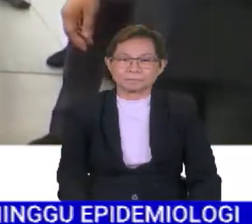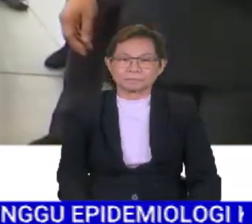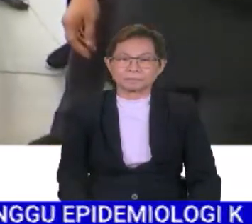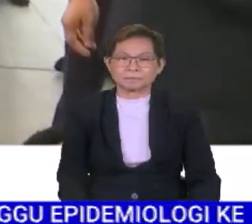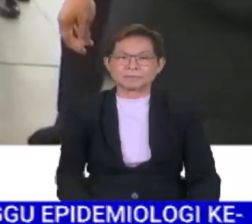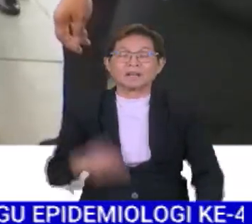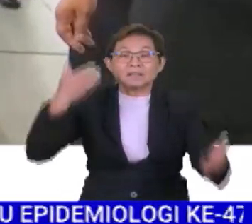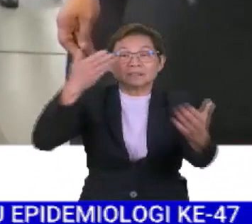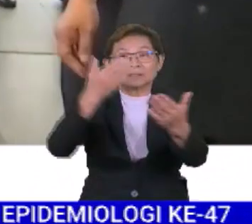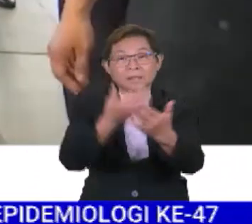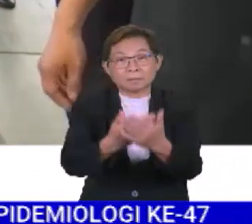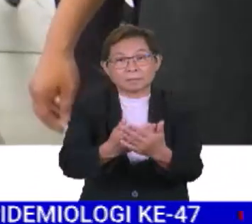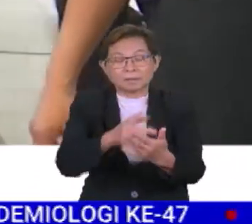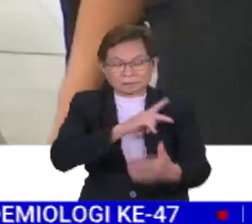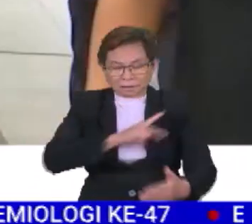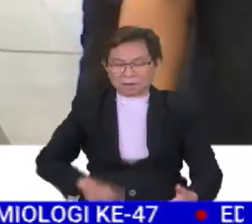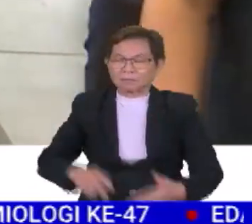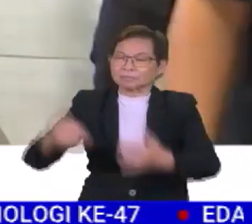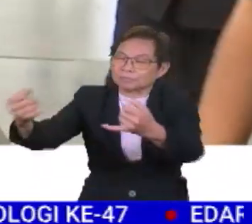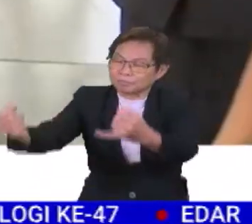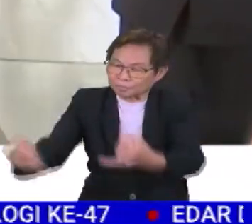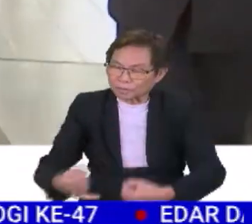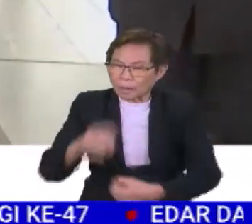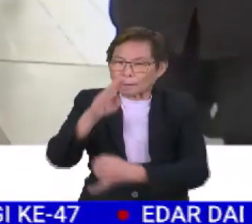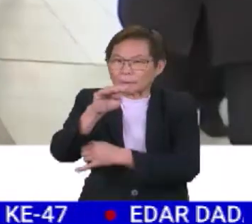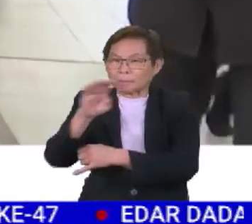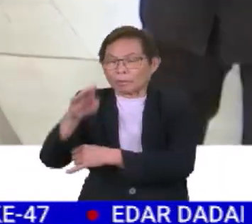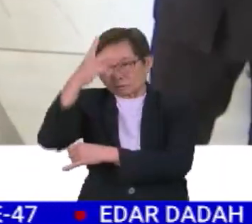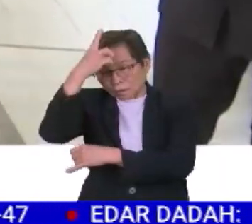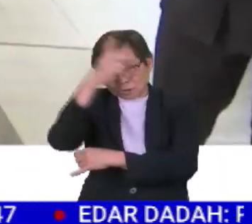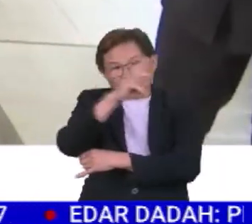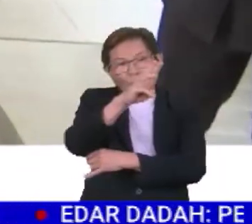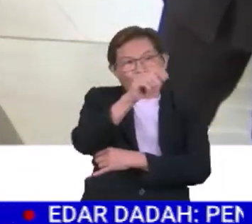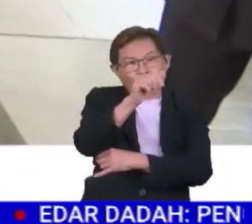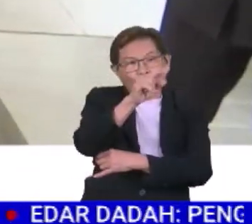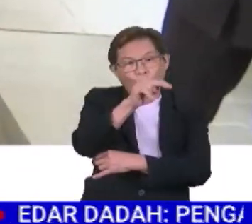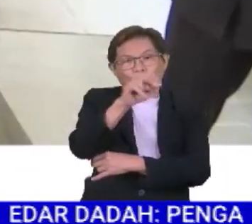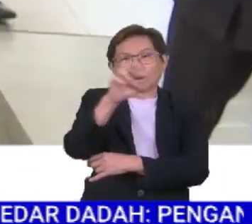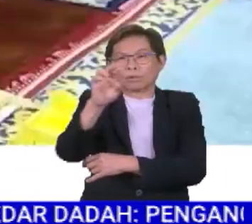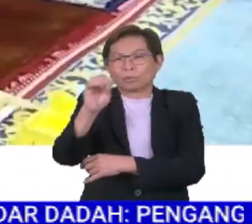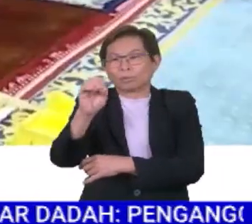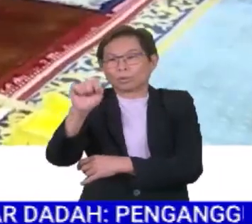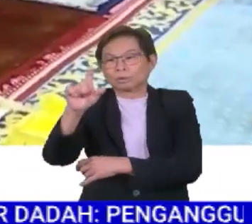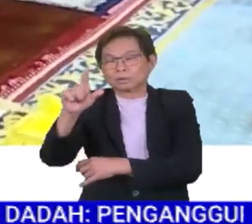keberangkatan tiba pagi dia turut disambut menteri besar Datuk sriwon